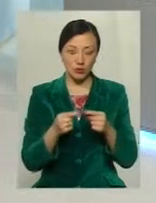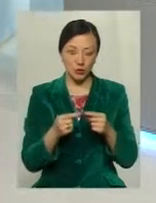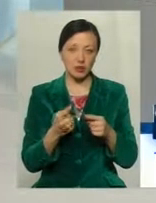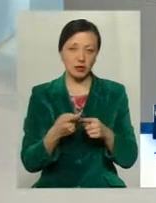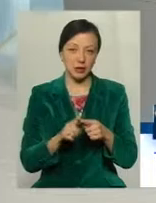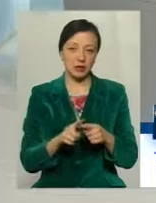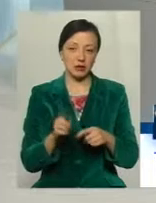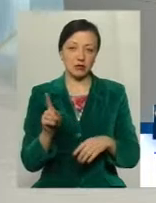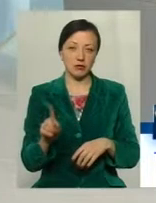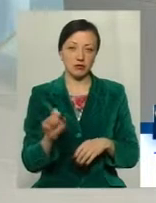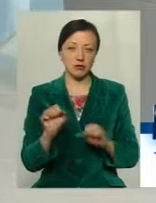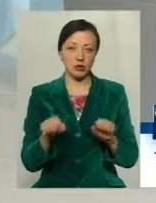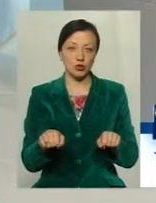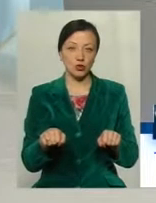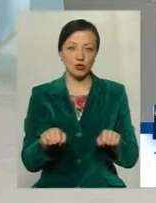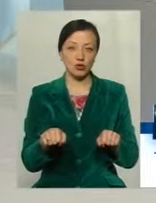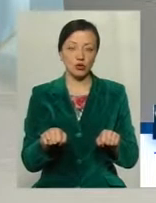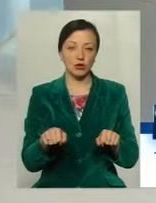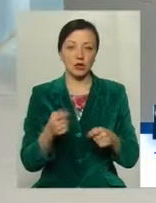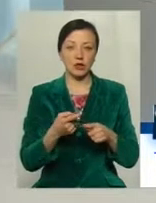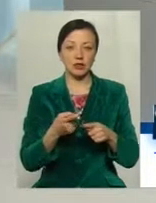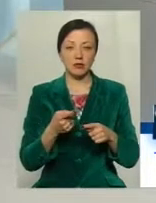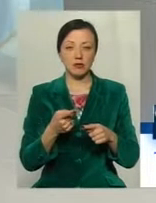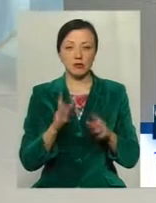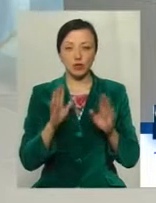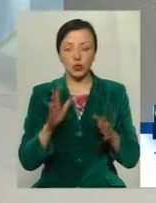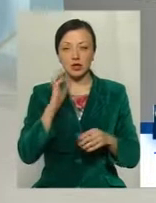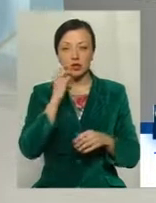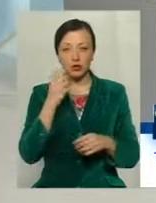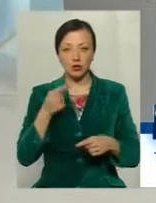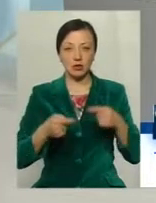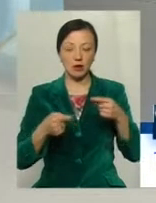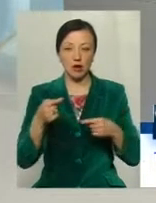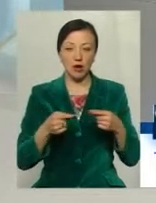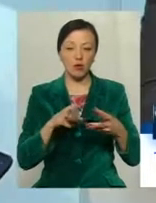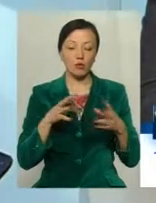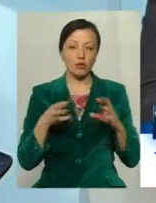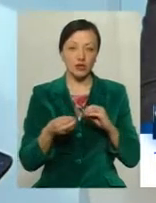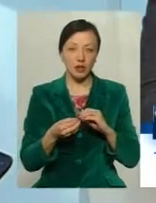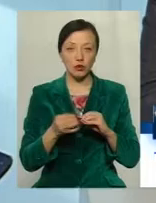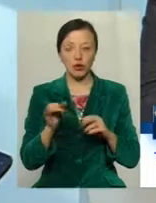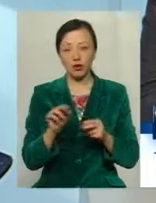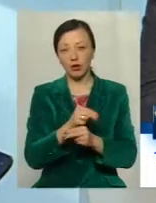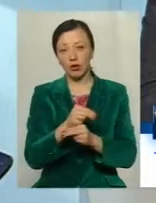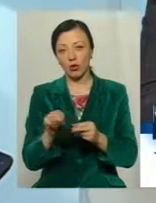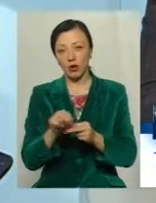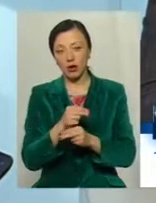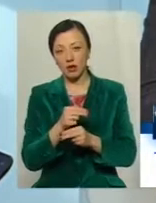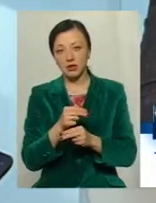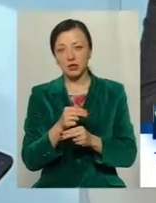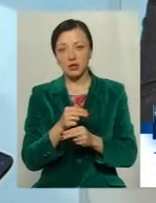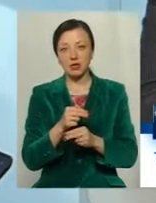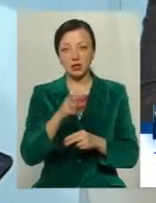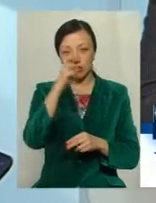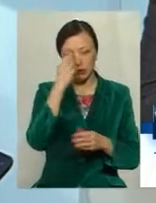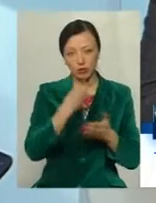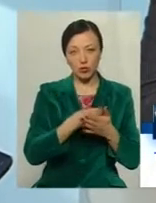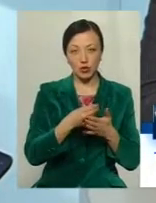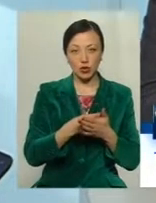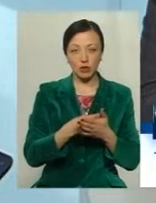апараті. І всього на все 15 мільйонів. І тому від ефективної підготовки, від нормального звіту керівників